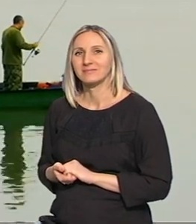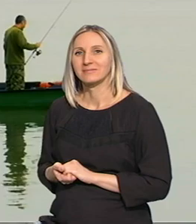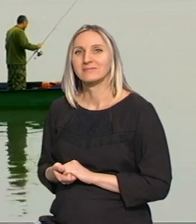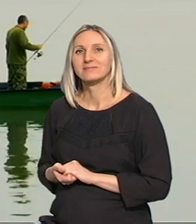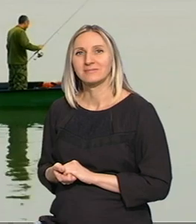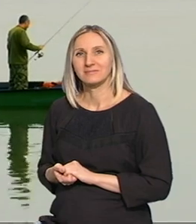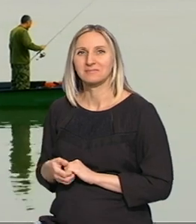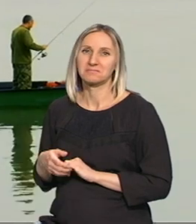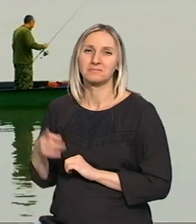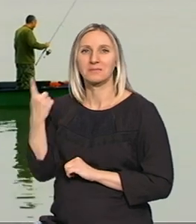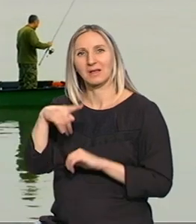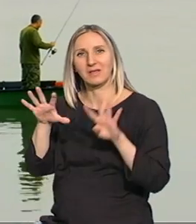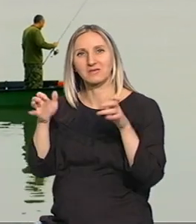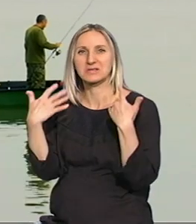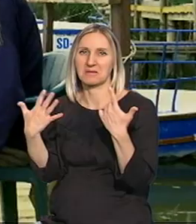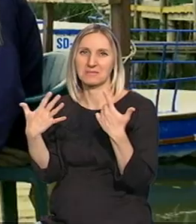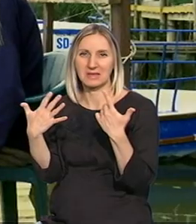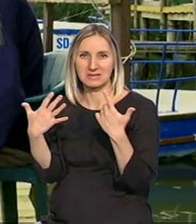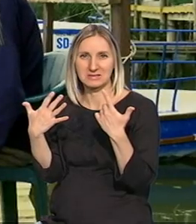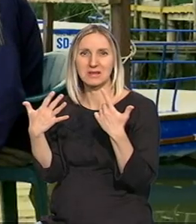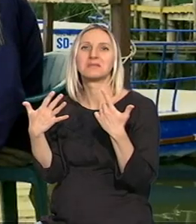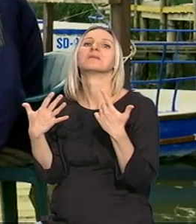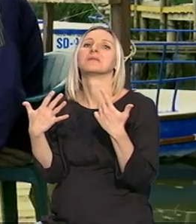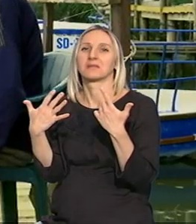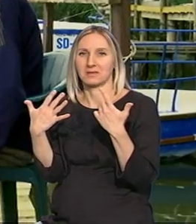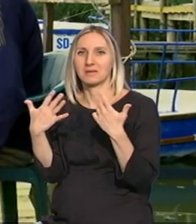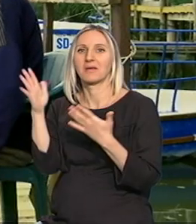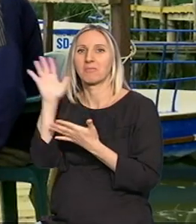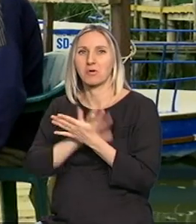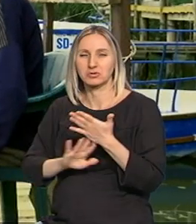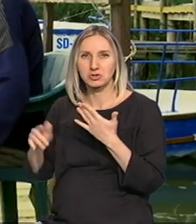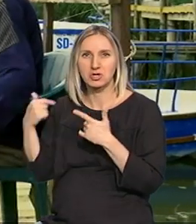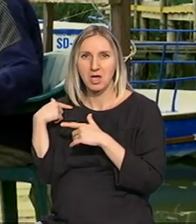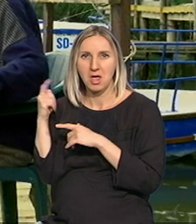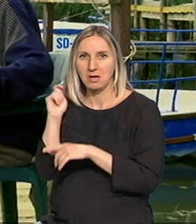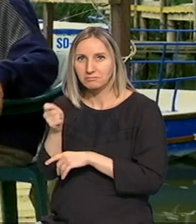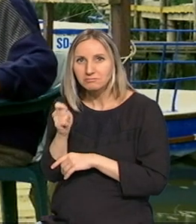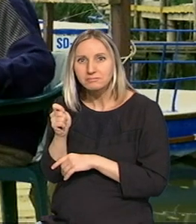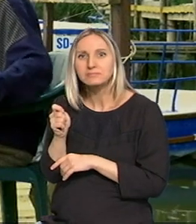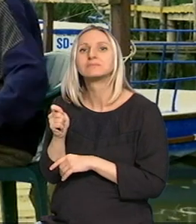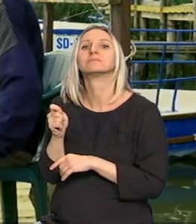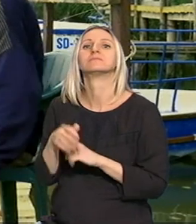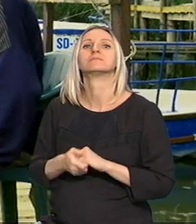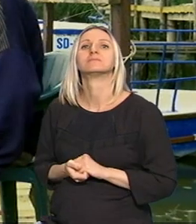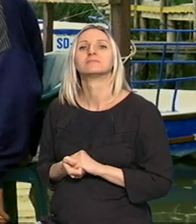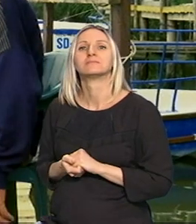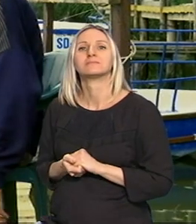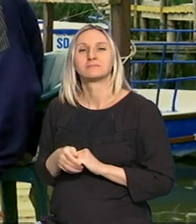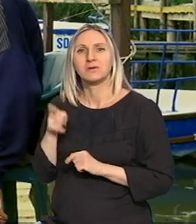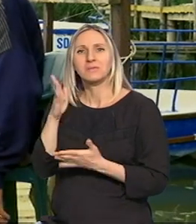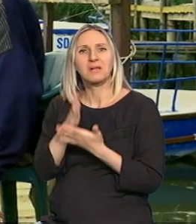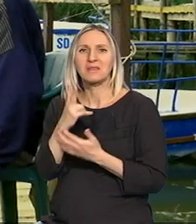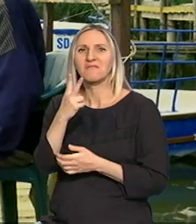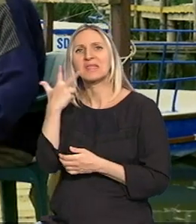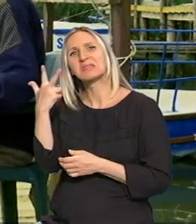U 70. sam počeo da idem, 72. godine sam se naselio. Dama je počela da se radi ovaj gat, tu su bile dve,